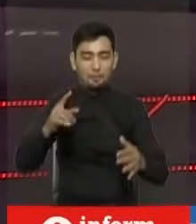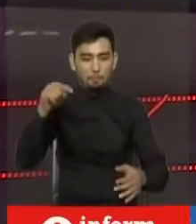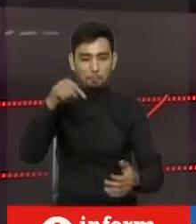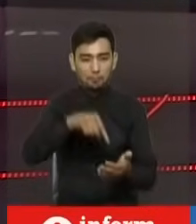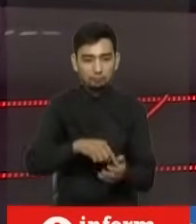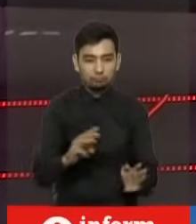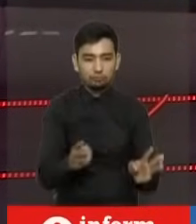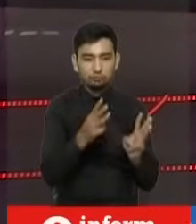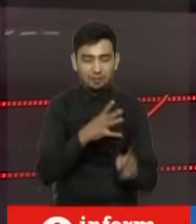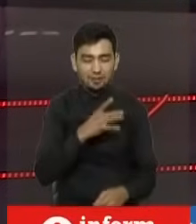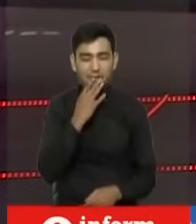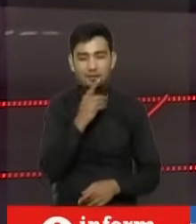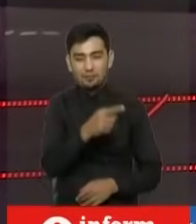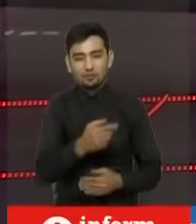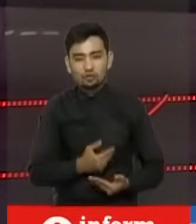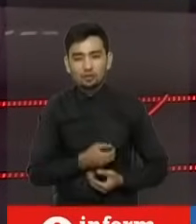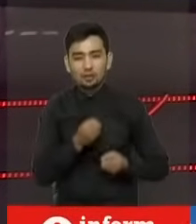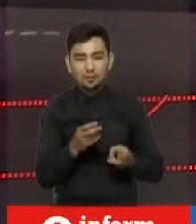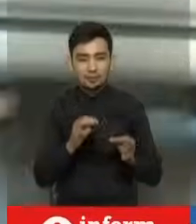рубежом расскажет Анастасия Новикова.